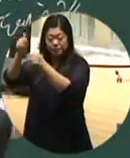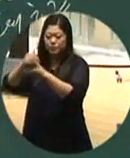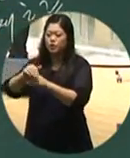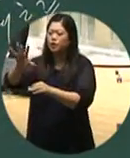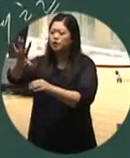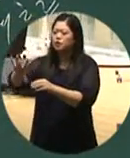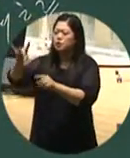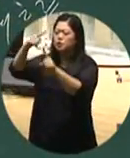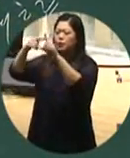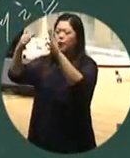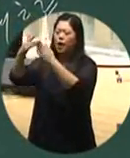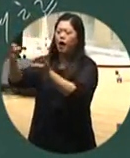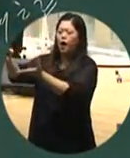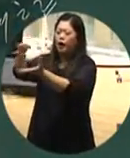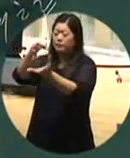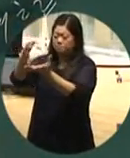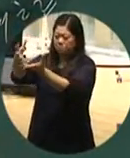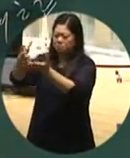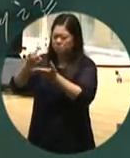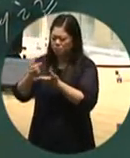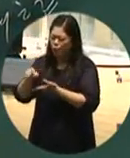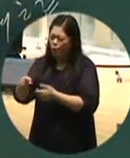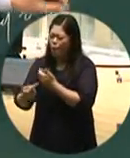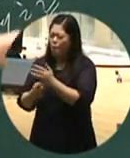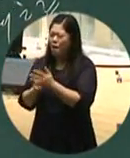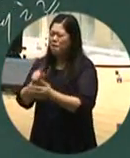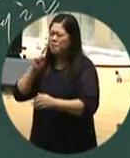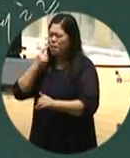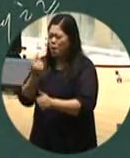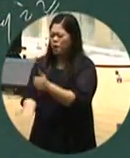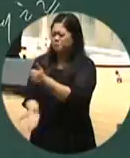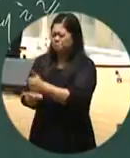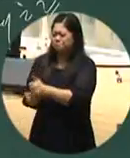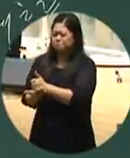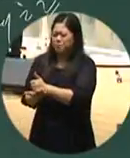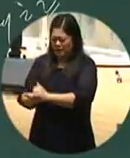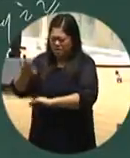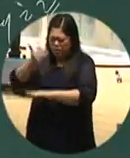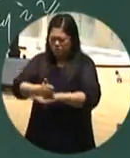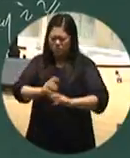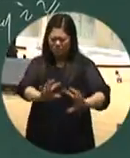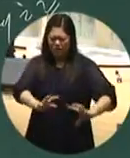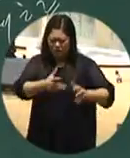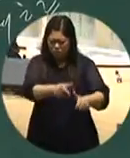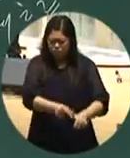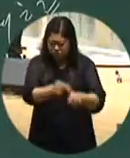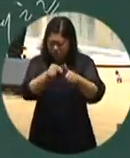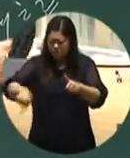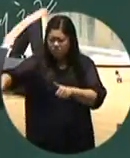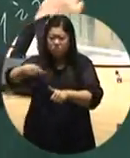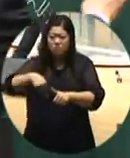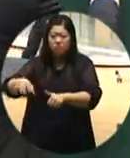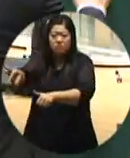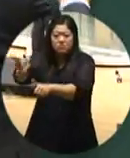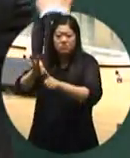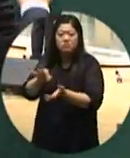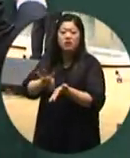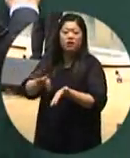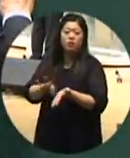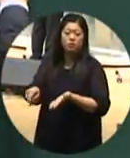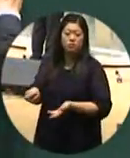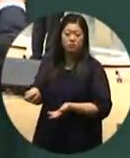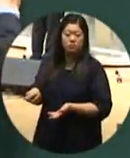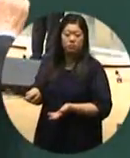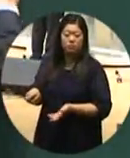헌금 받으시고 세계를 살리는 일이 벌어졌어요. God received the offering of the early church and the world, the entire world was